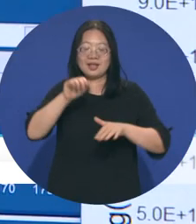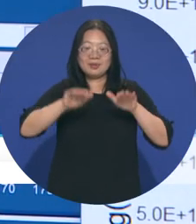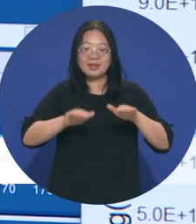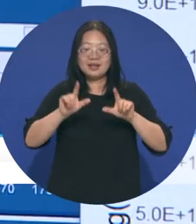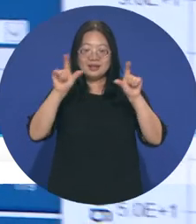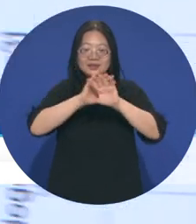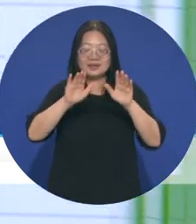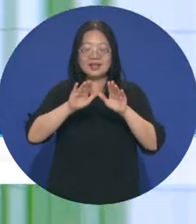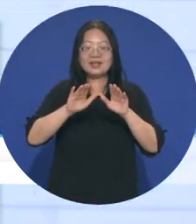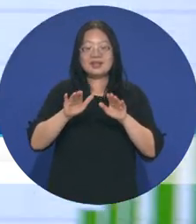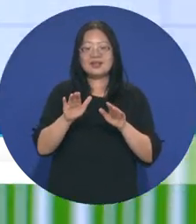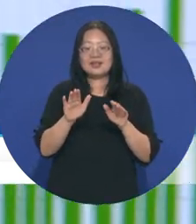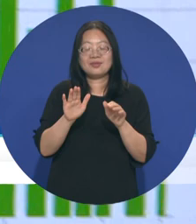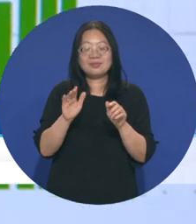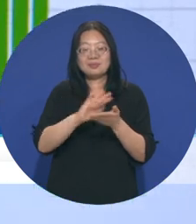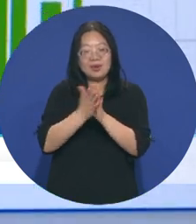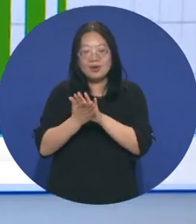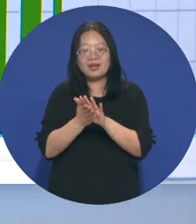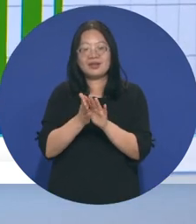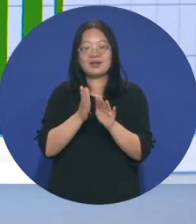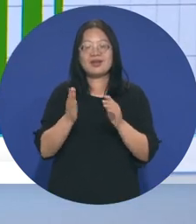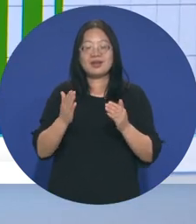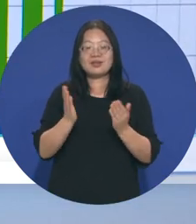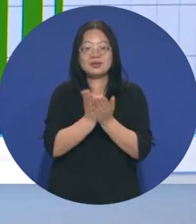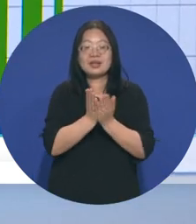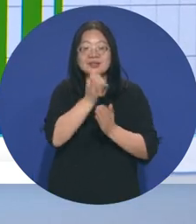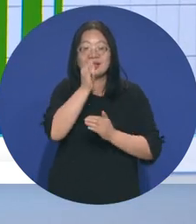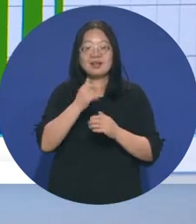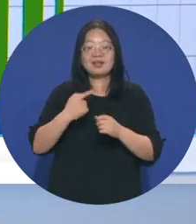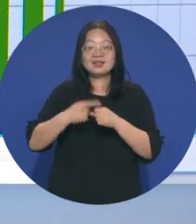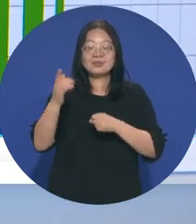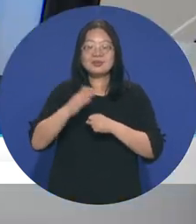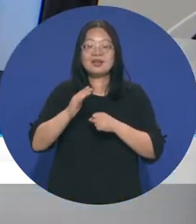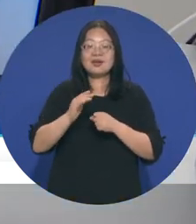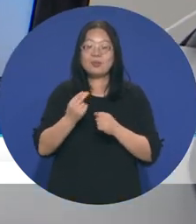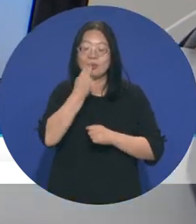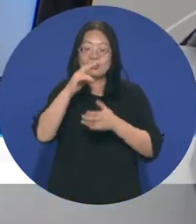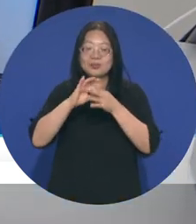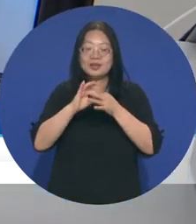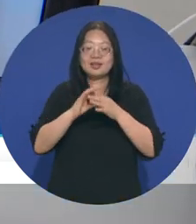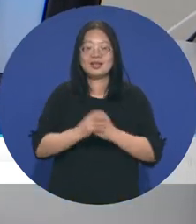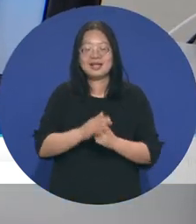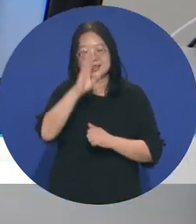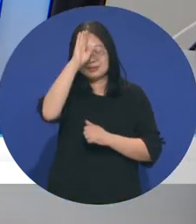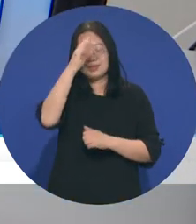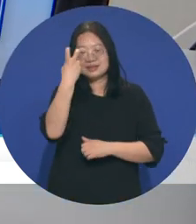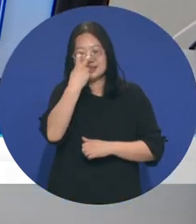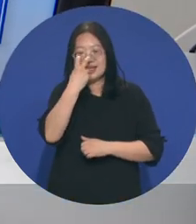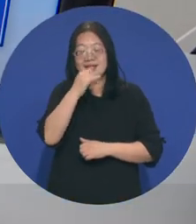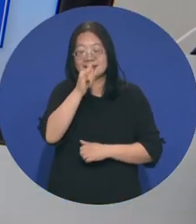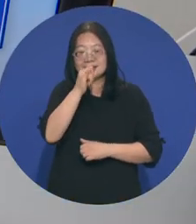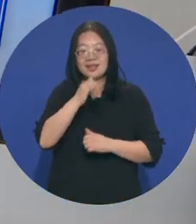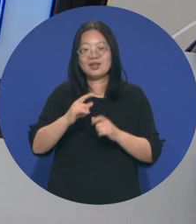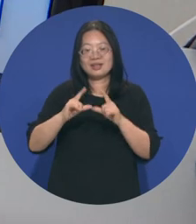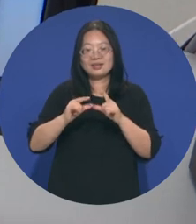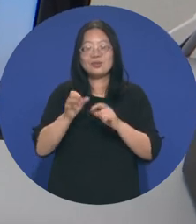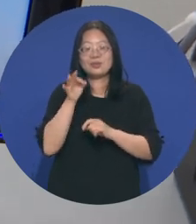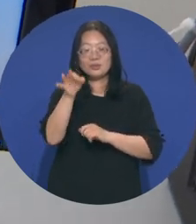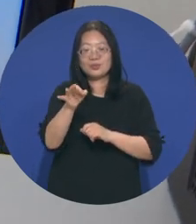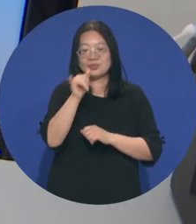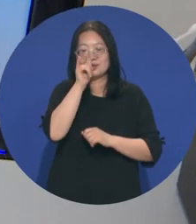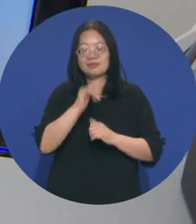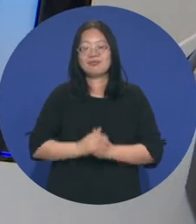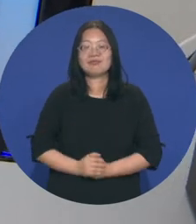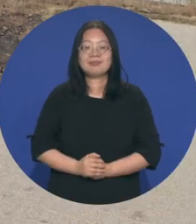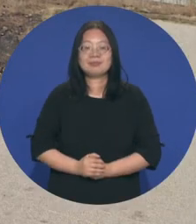기후변화 대응 전략을 수립하고 내년부터 경기 기후 보험을 통해 도민의 기후 재해에 따른 질병 진단을 받으면 일정액을